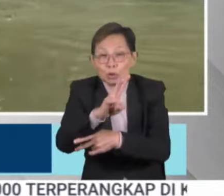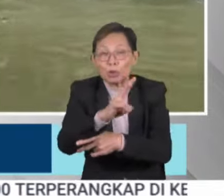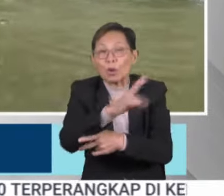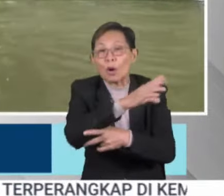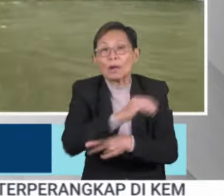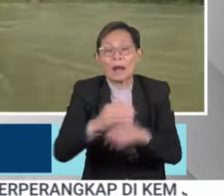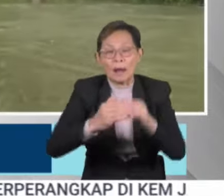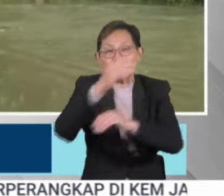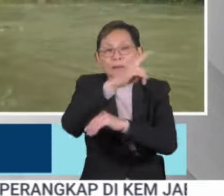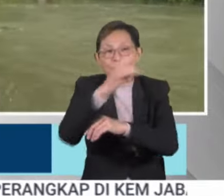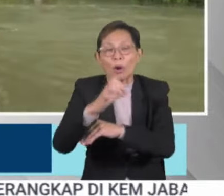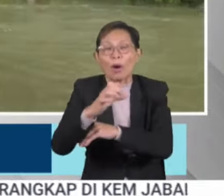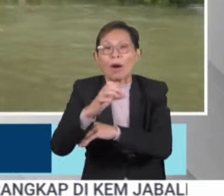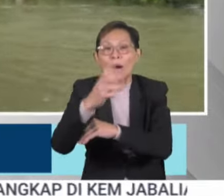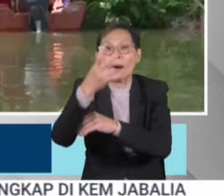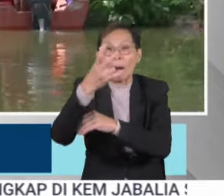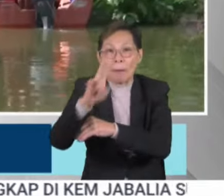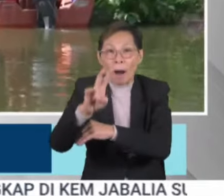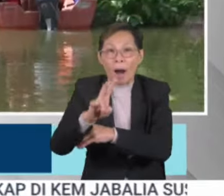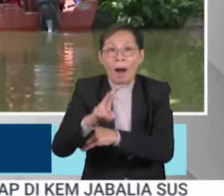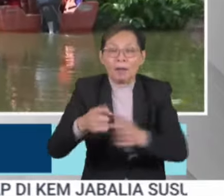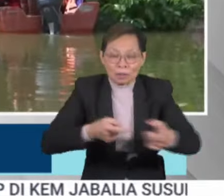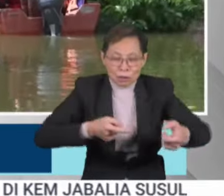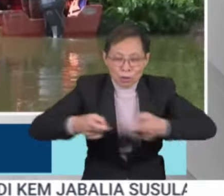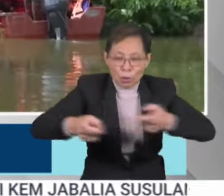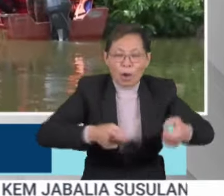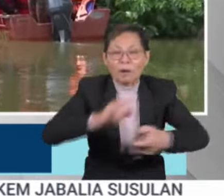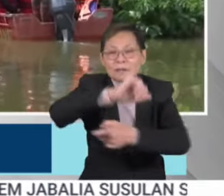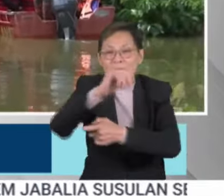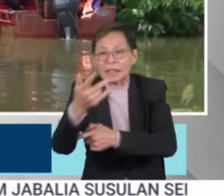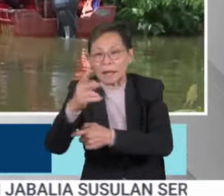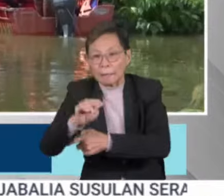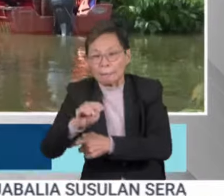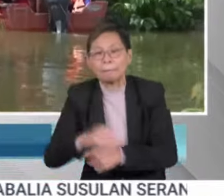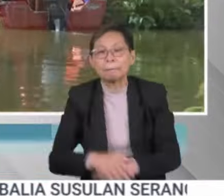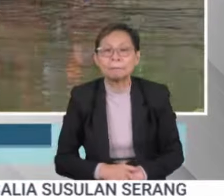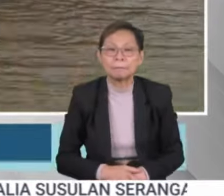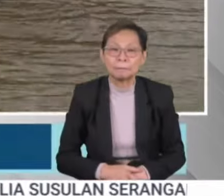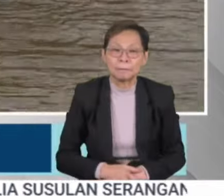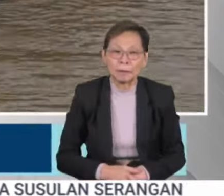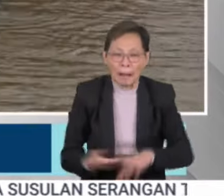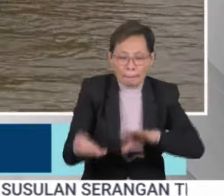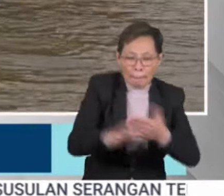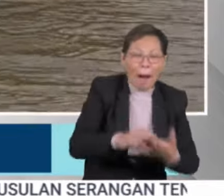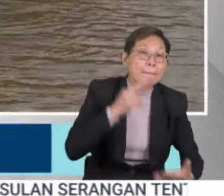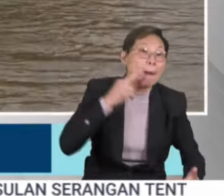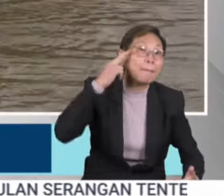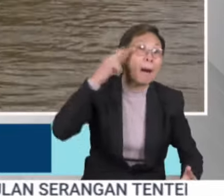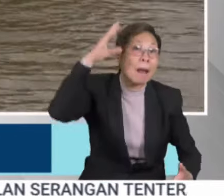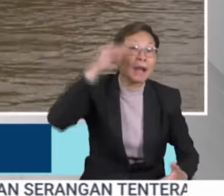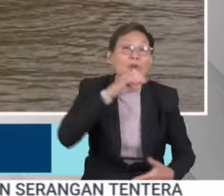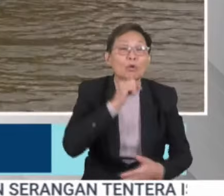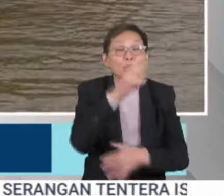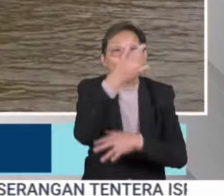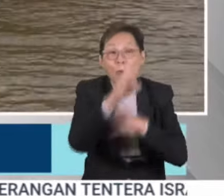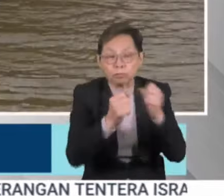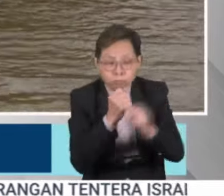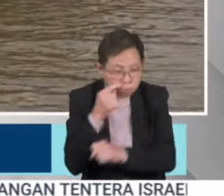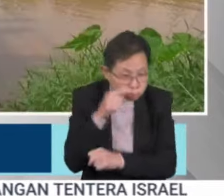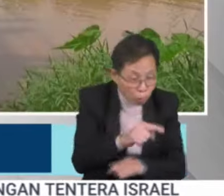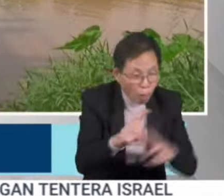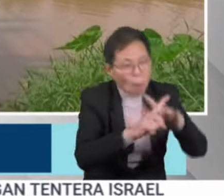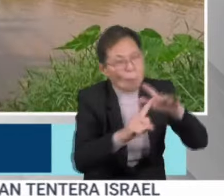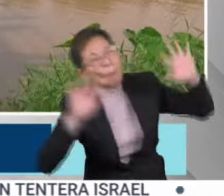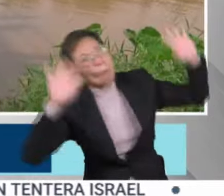lebih 160 pengkalan hadapan diuruskan JKM. Mayat remaja lelaki berusia 13 tahun ditemukan